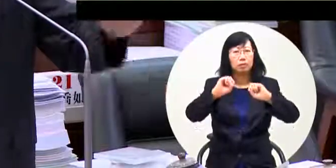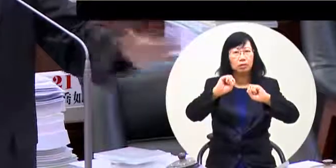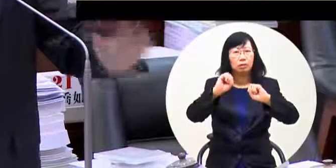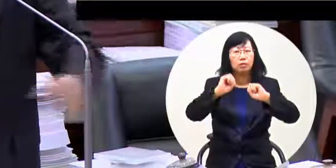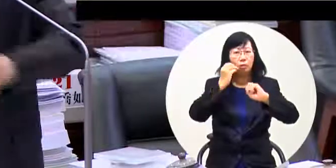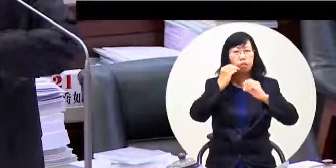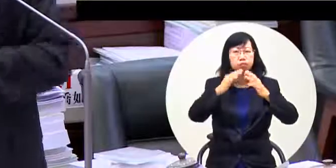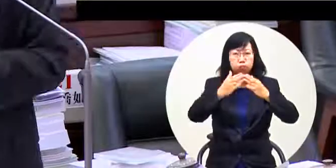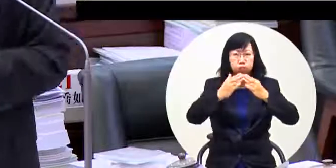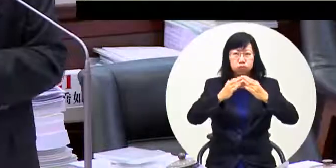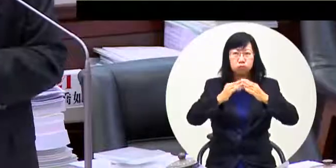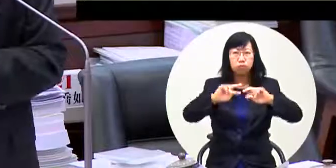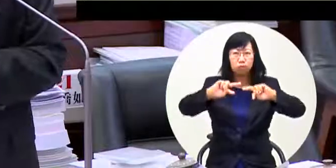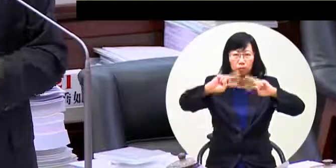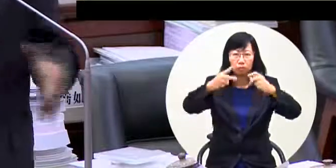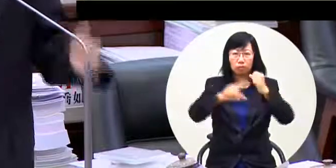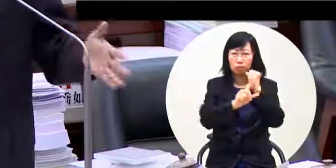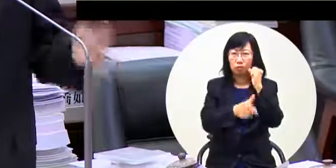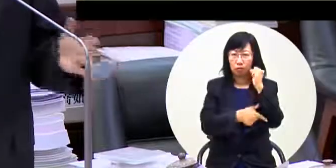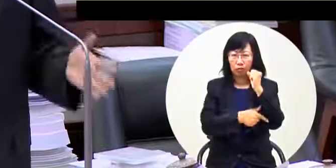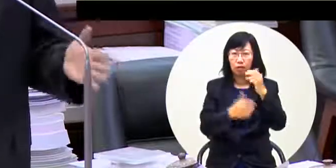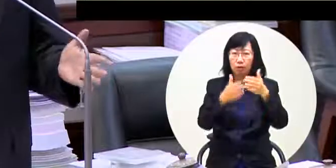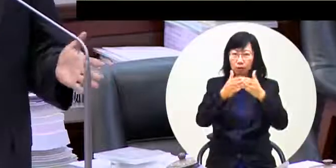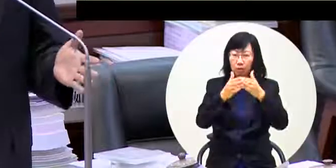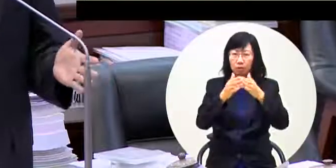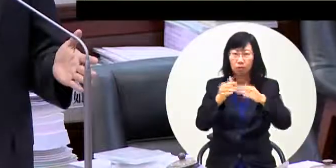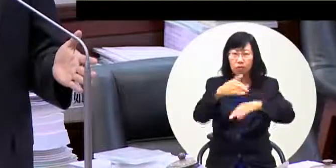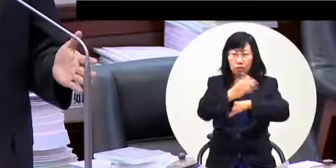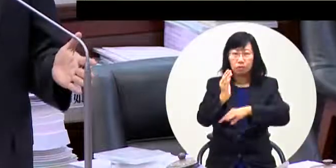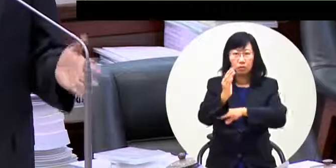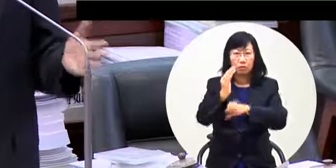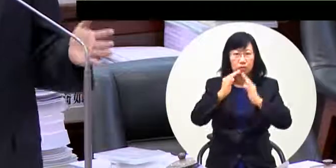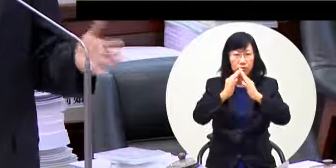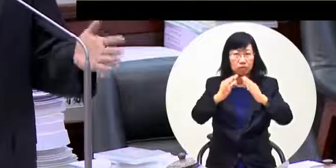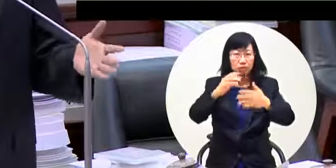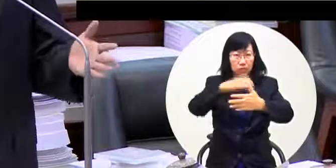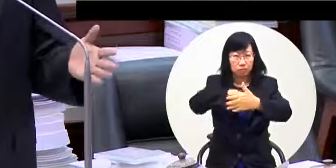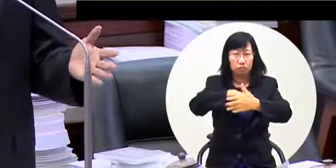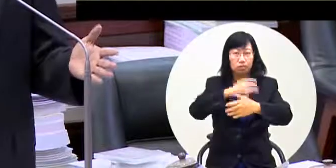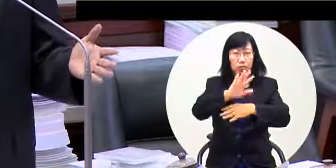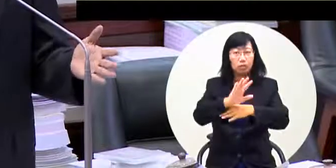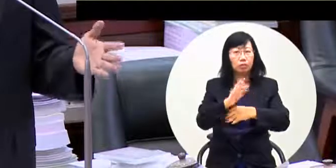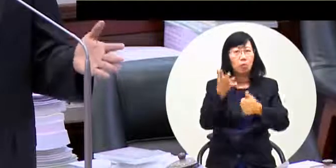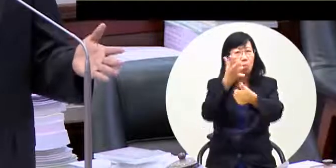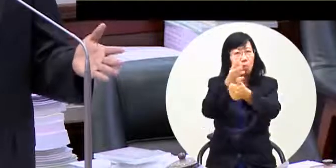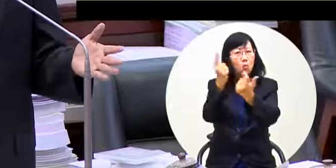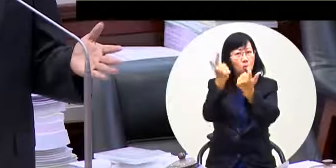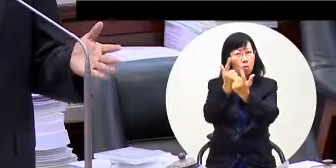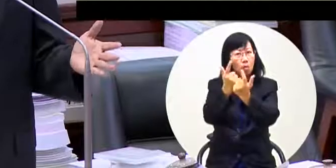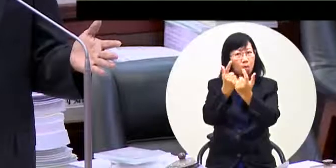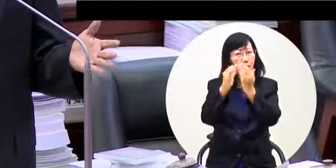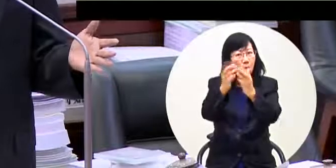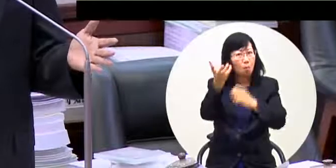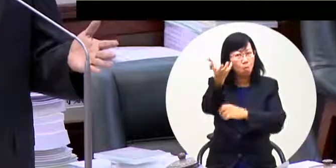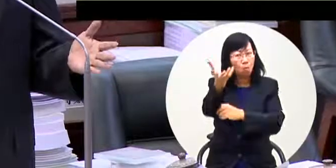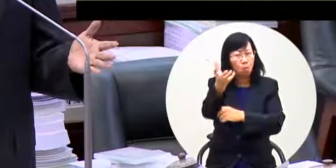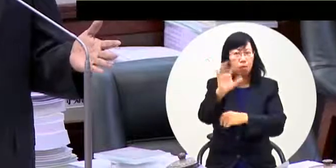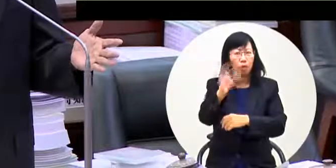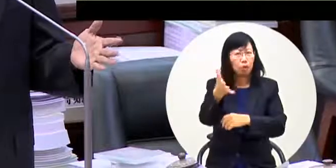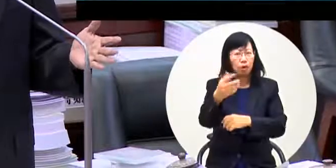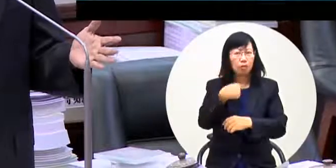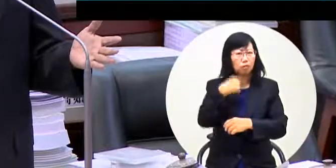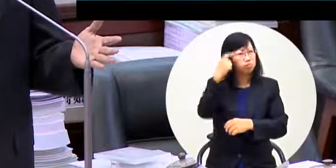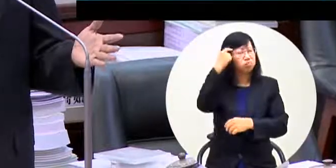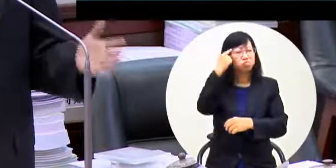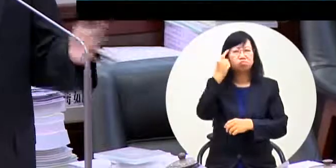要在县市所在地？台北市有遐多吗？我不觉得啊，我不觉得啊。所以我们